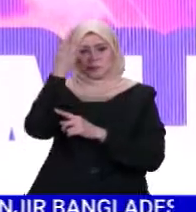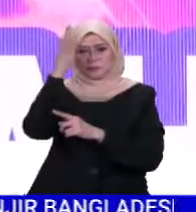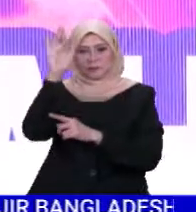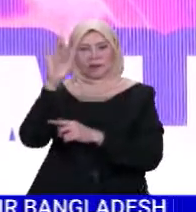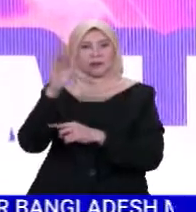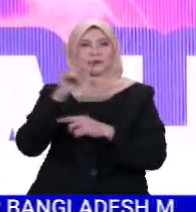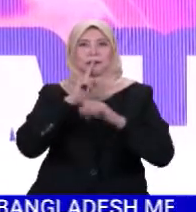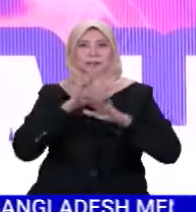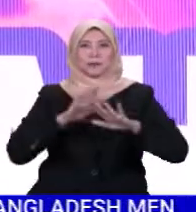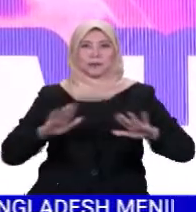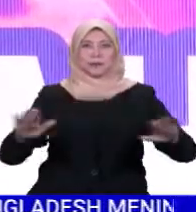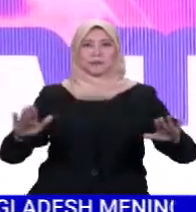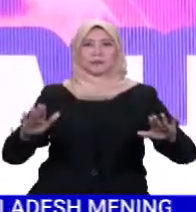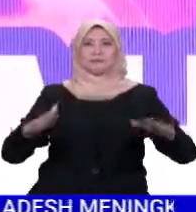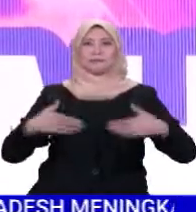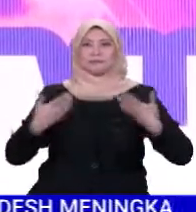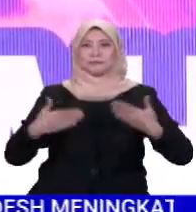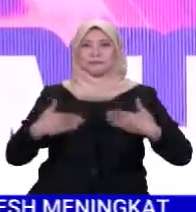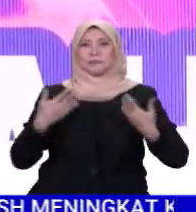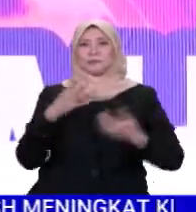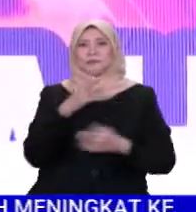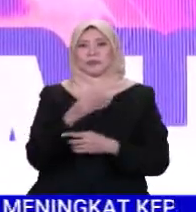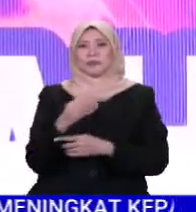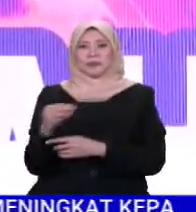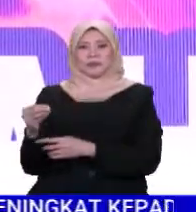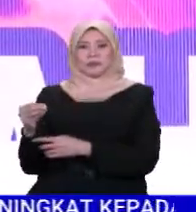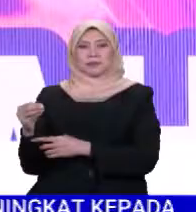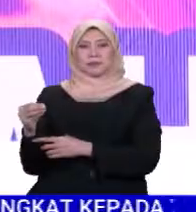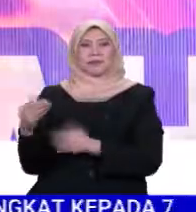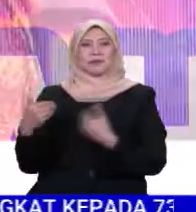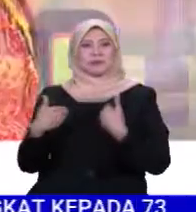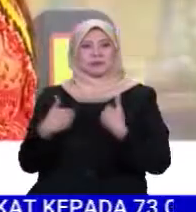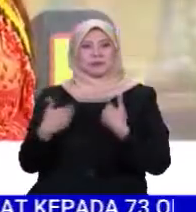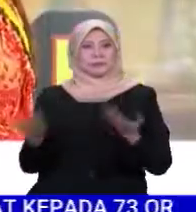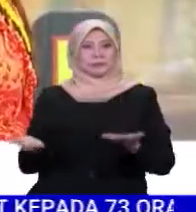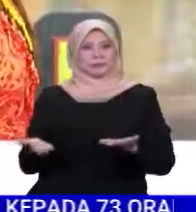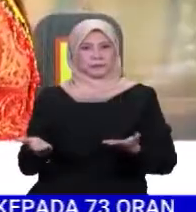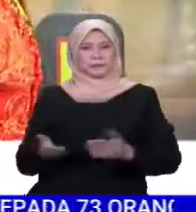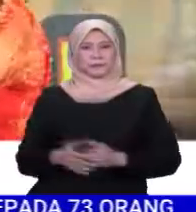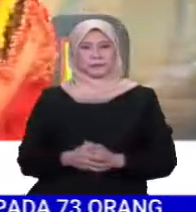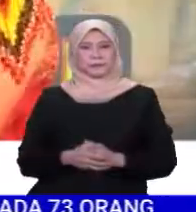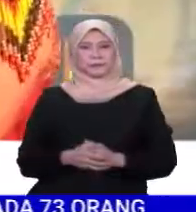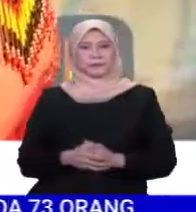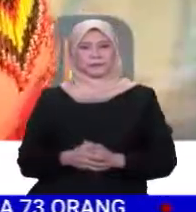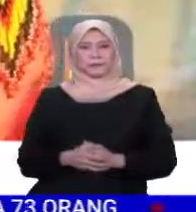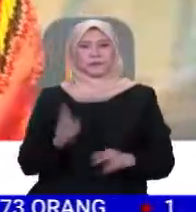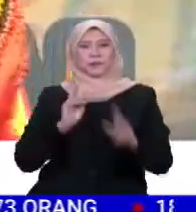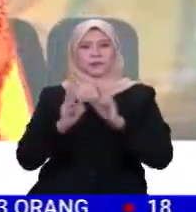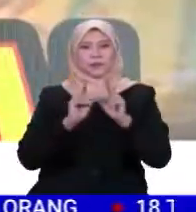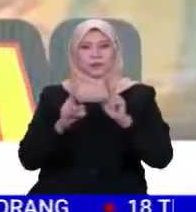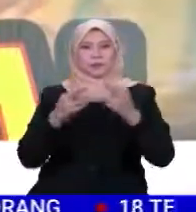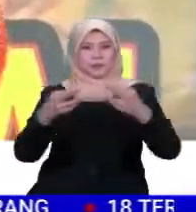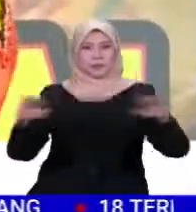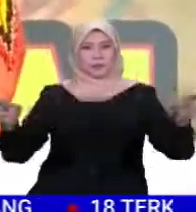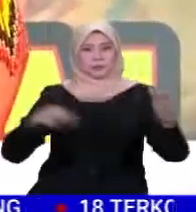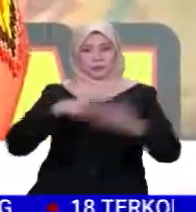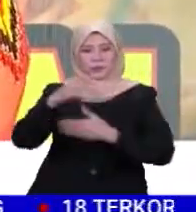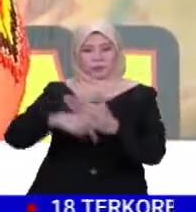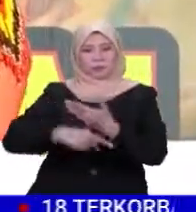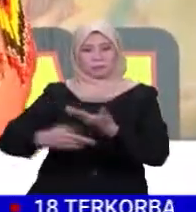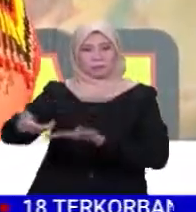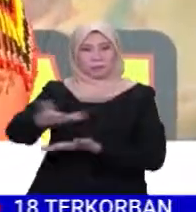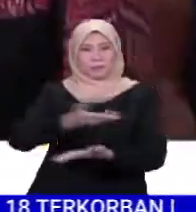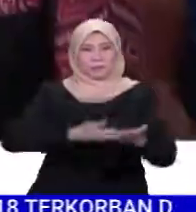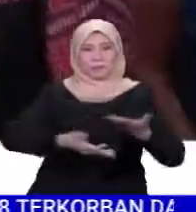keharmonian dan juga kemoran yang kita miliki hari ini berucap pada perasmian program ramah